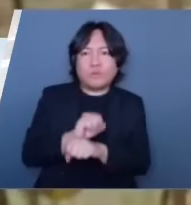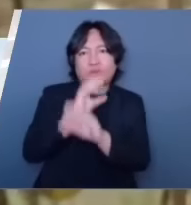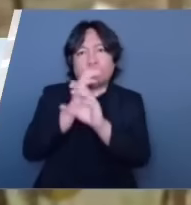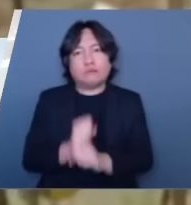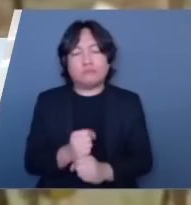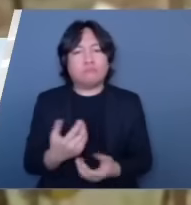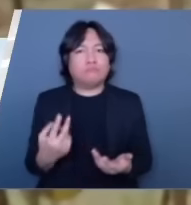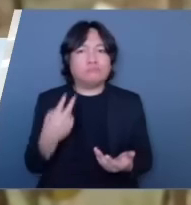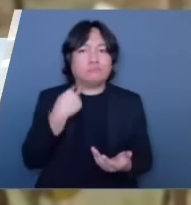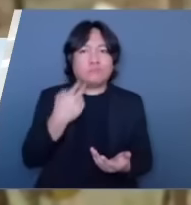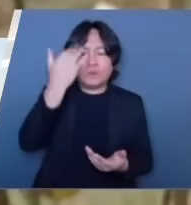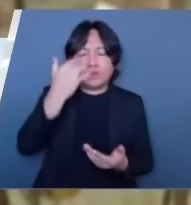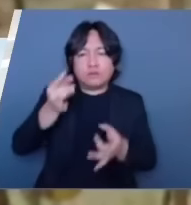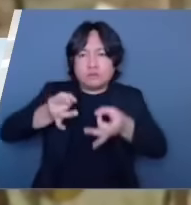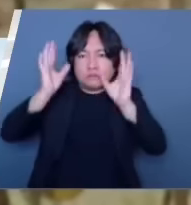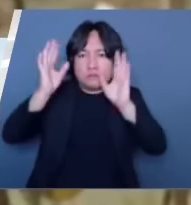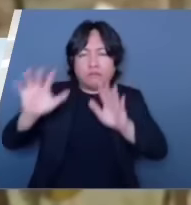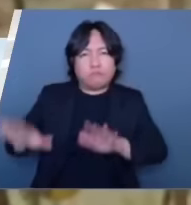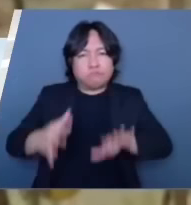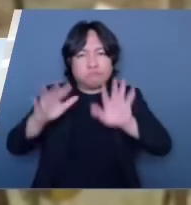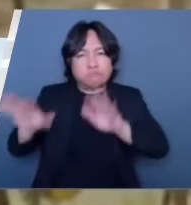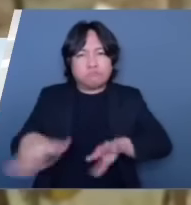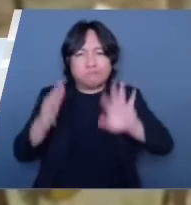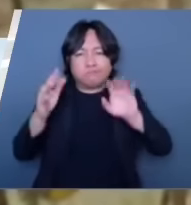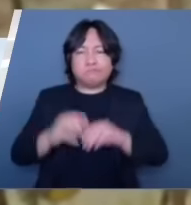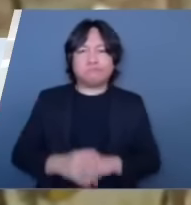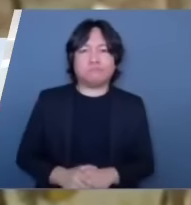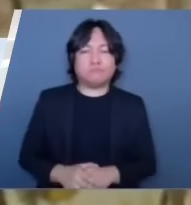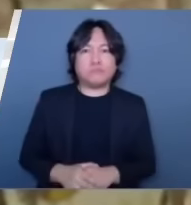kahit na siguro tatahimik yung alon, wala rin